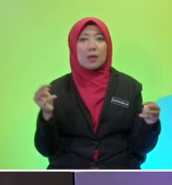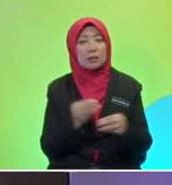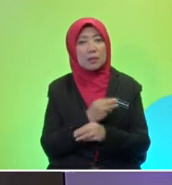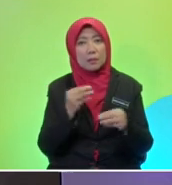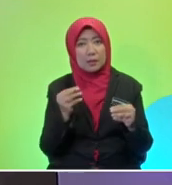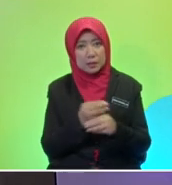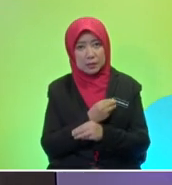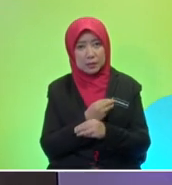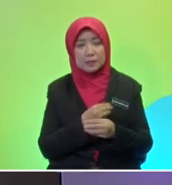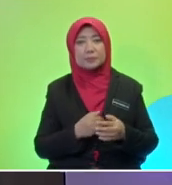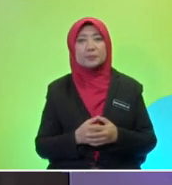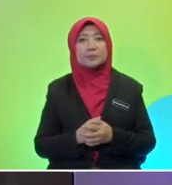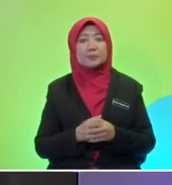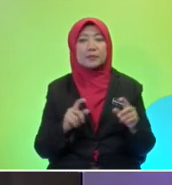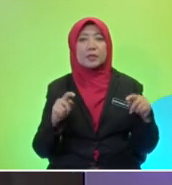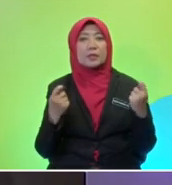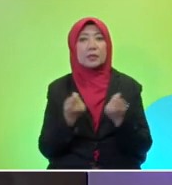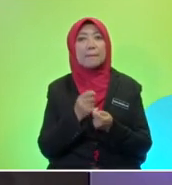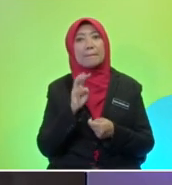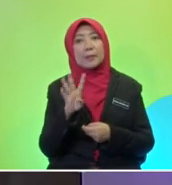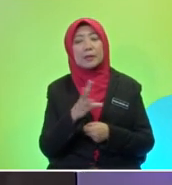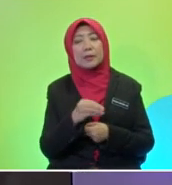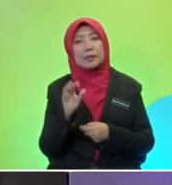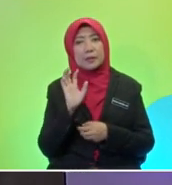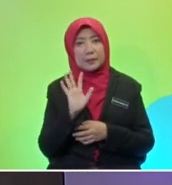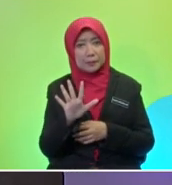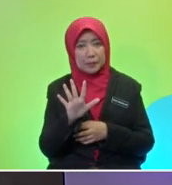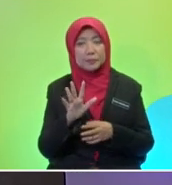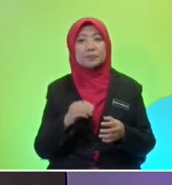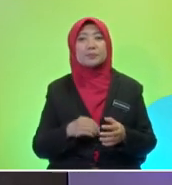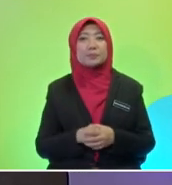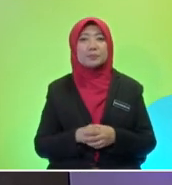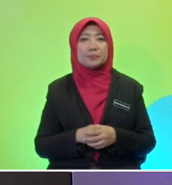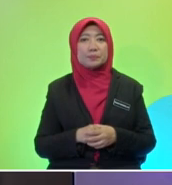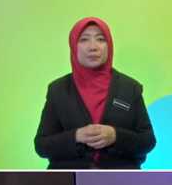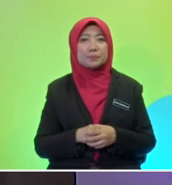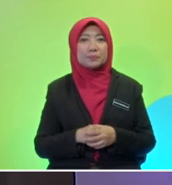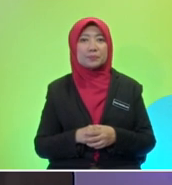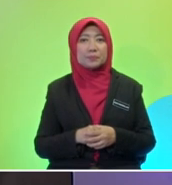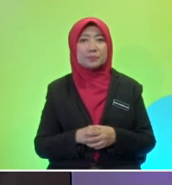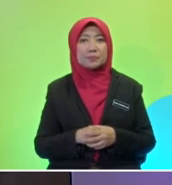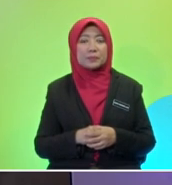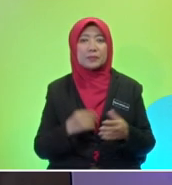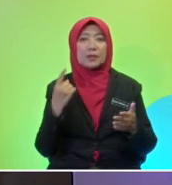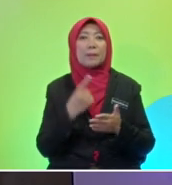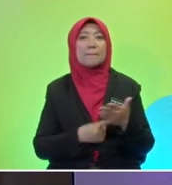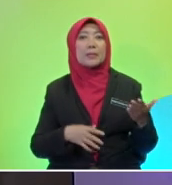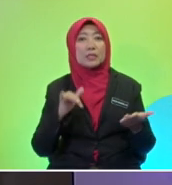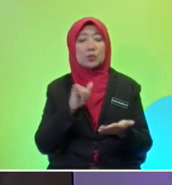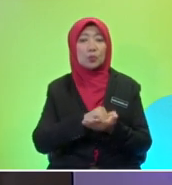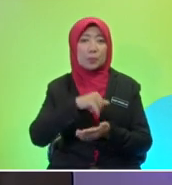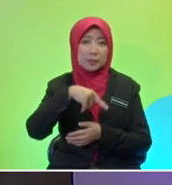daripada smg Puncak Alam 3 matematika Oke PBD Apa itu PBD